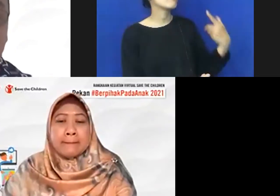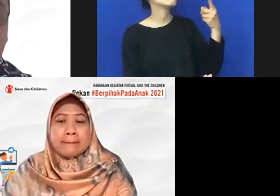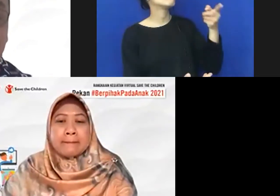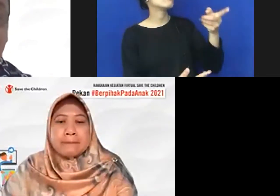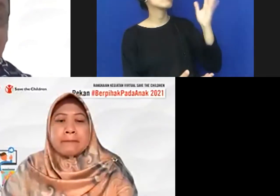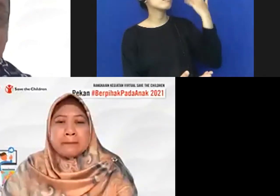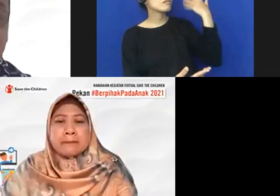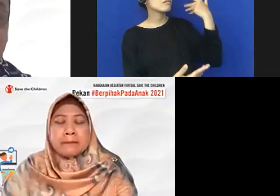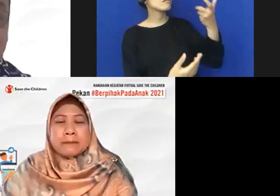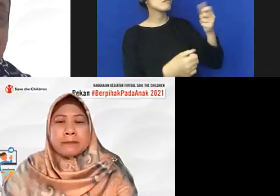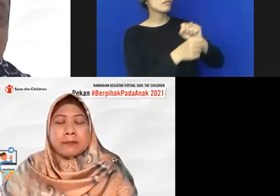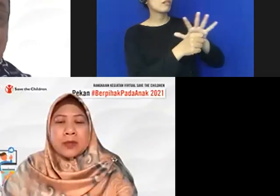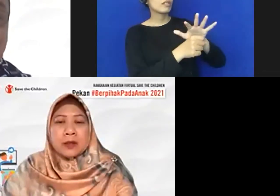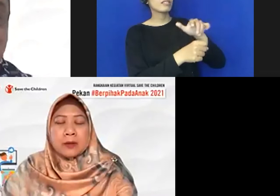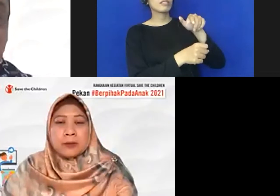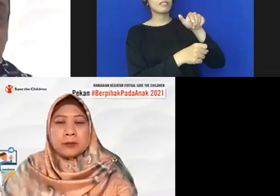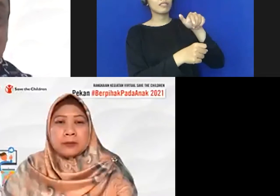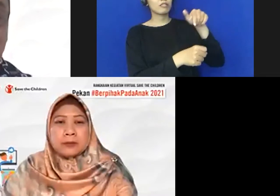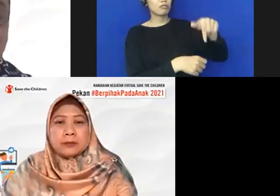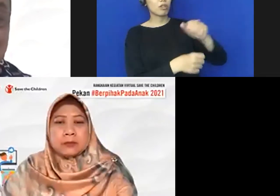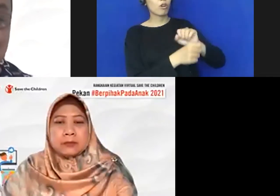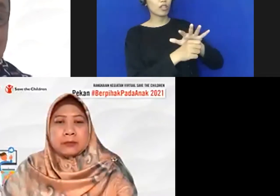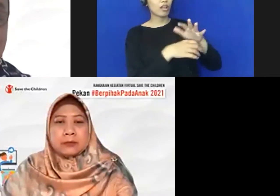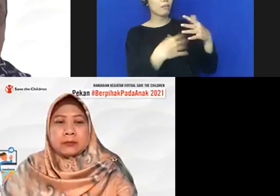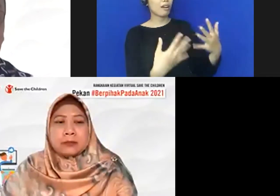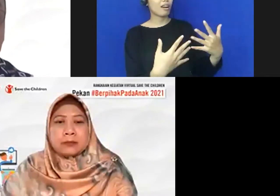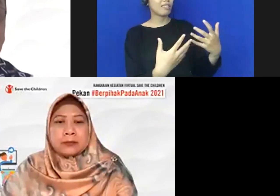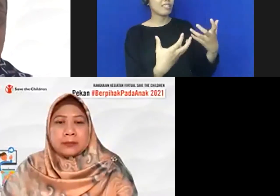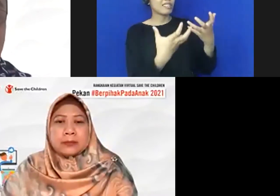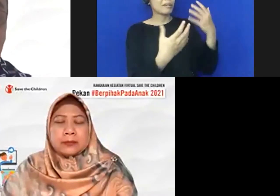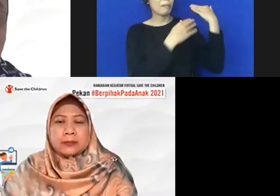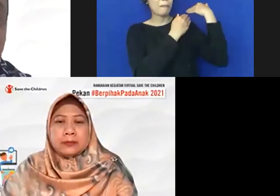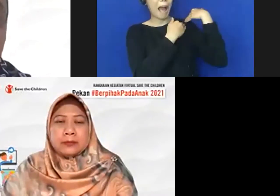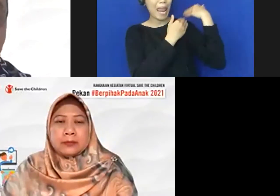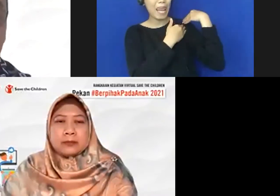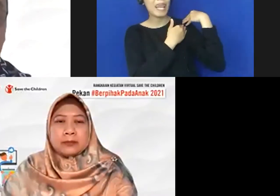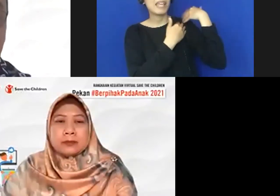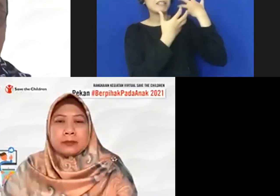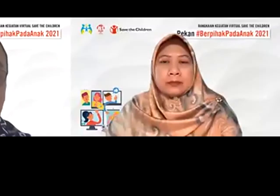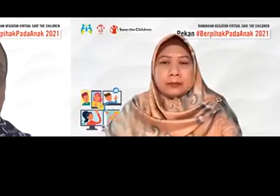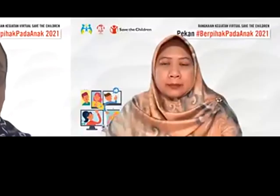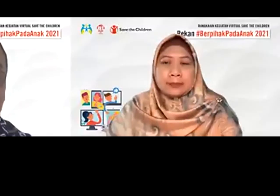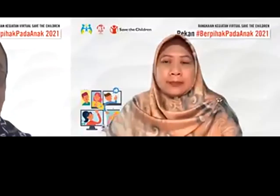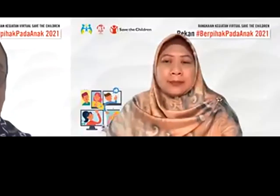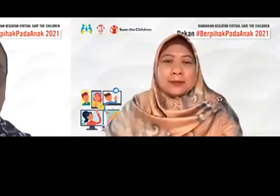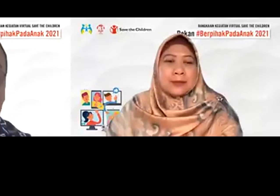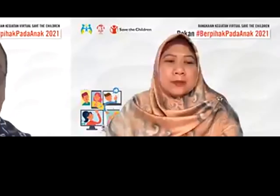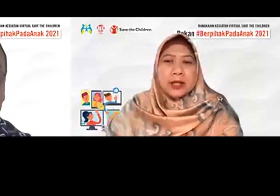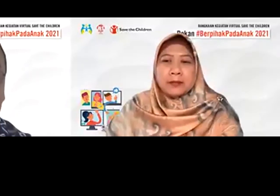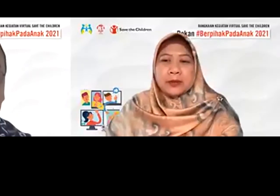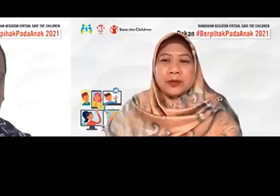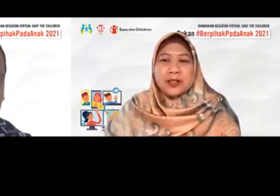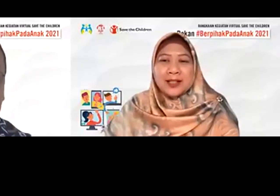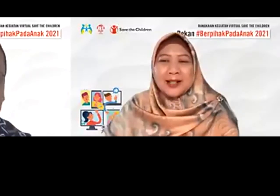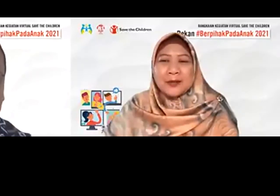Semenjak pandemi ini, apakah semakin beban kerja semakin sibuk ya?